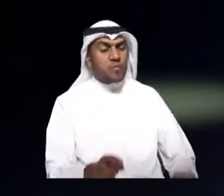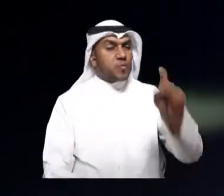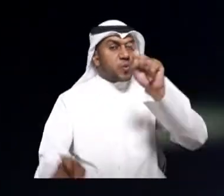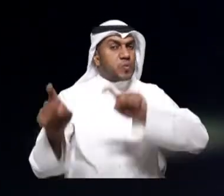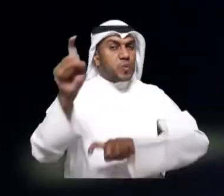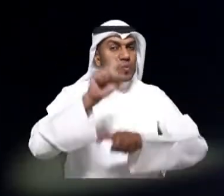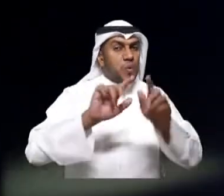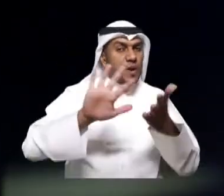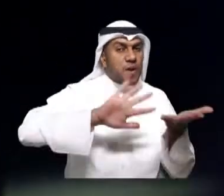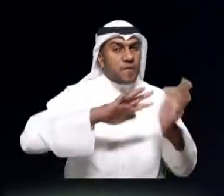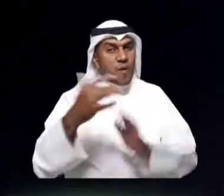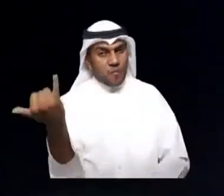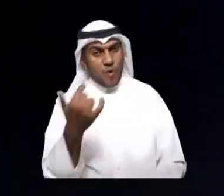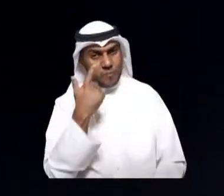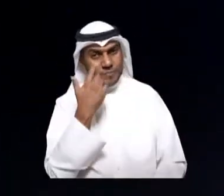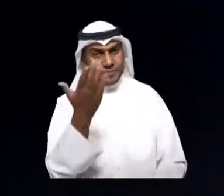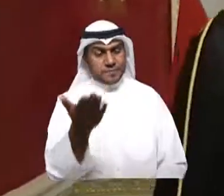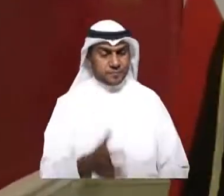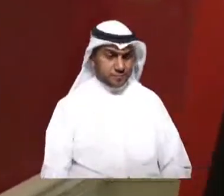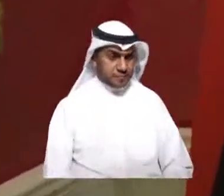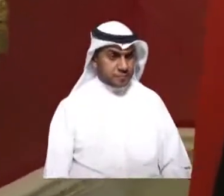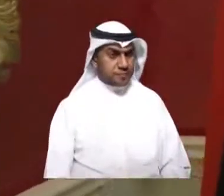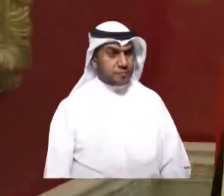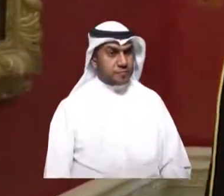الدولية ذات الاهتمام المشترك.